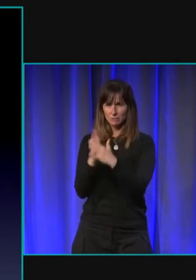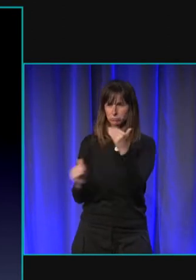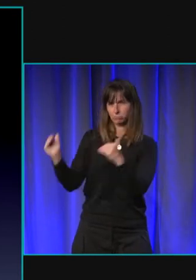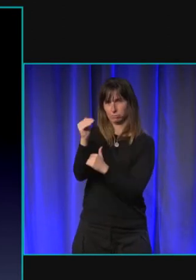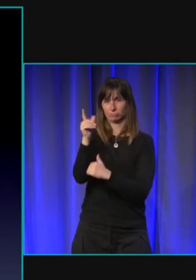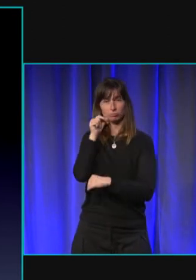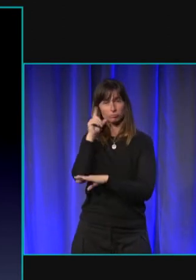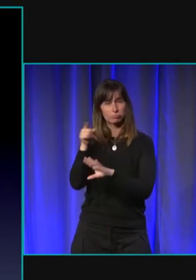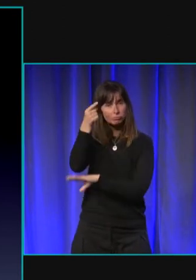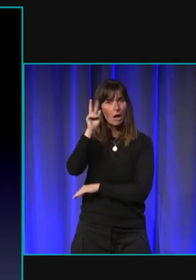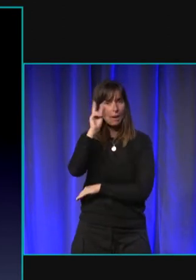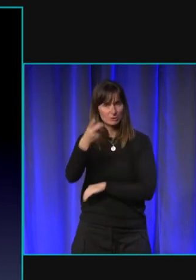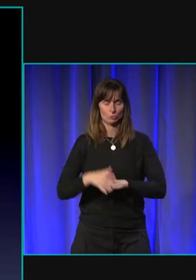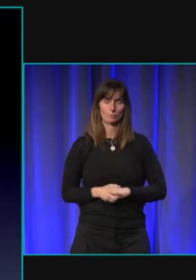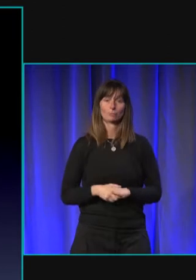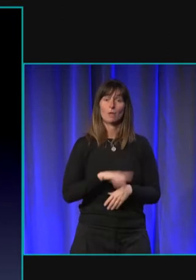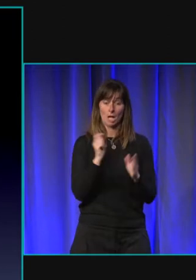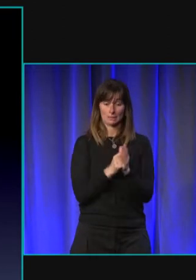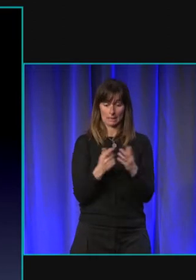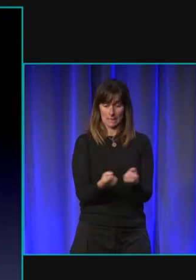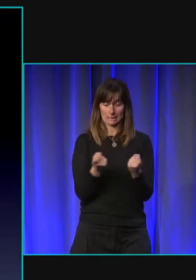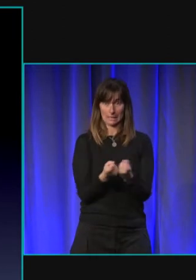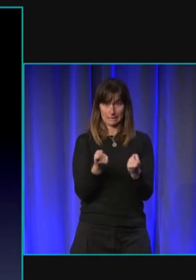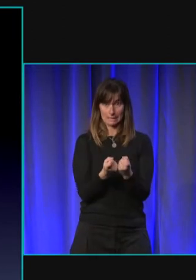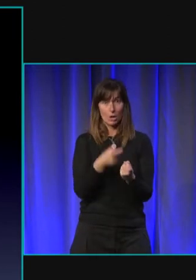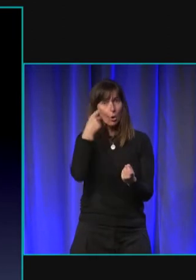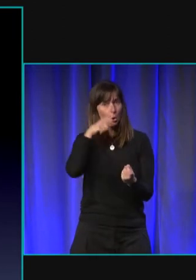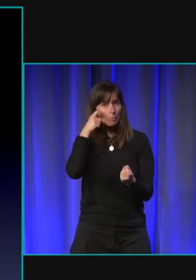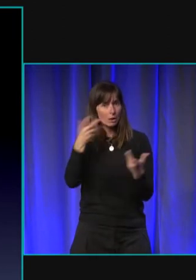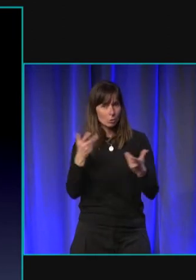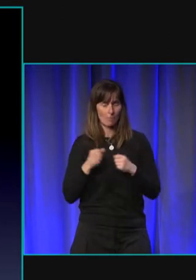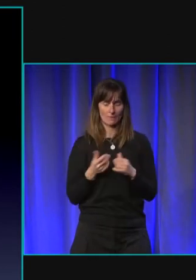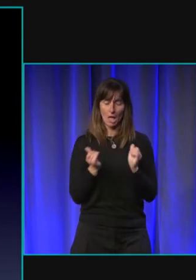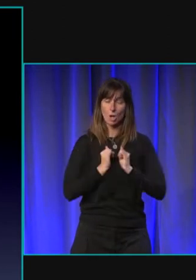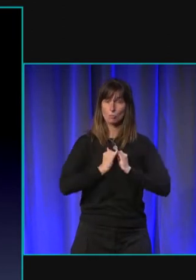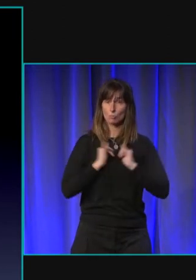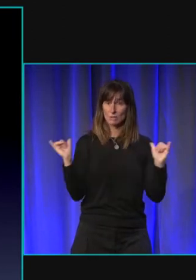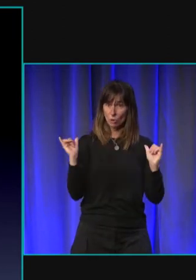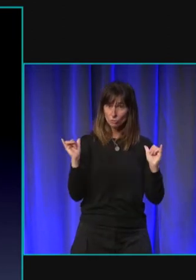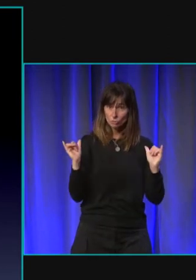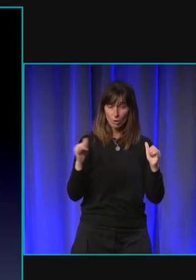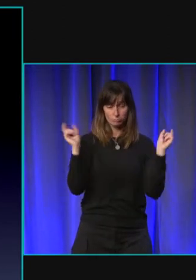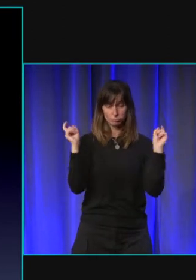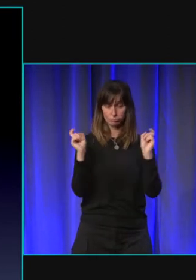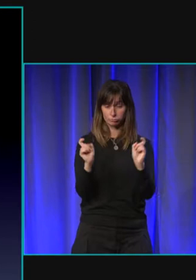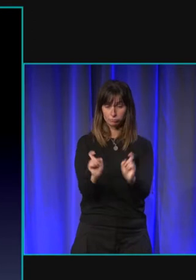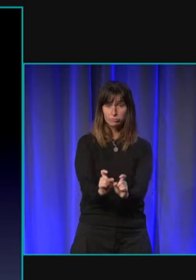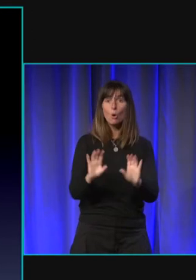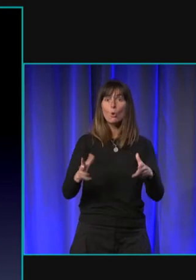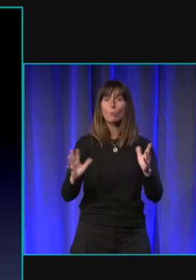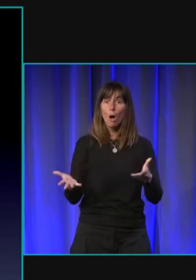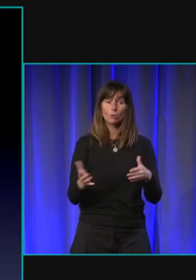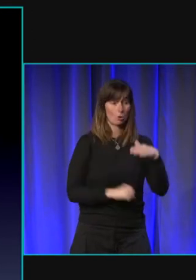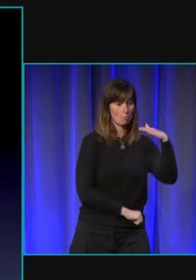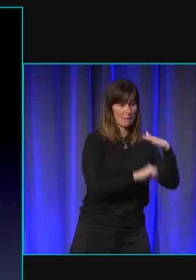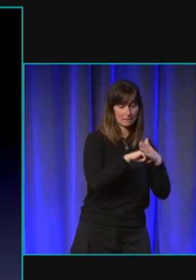a mesuré la perte de puissance. Donc on a pris la puissance maximale produite et la puissance minimale au bout de 30 secondes. Et on a regardé